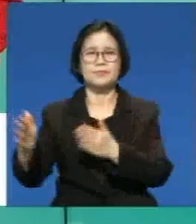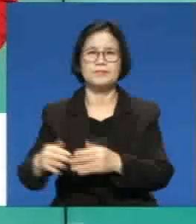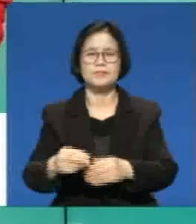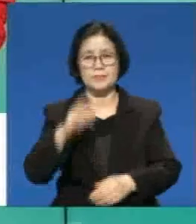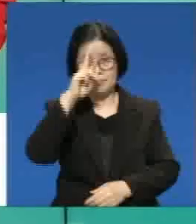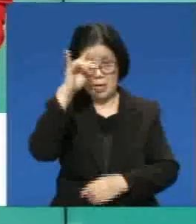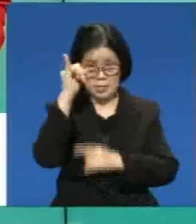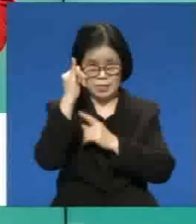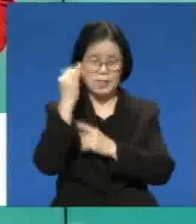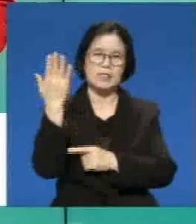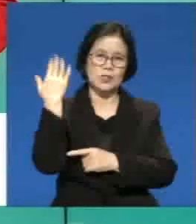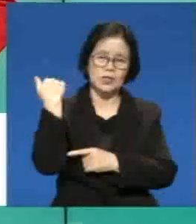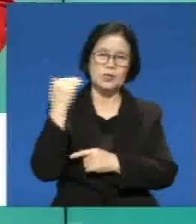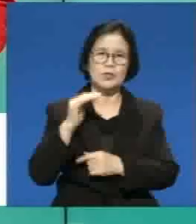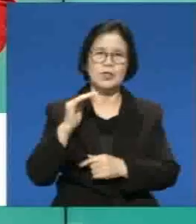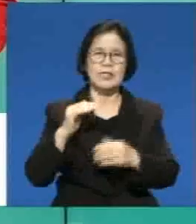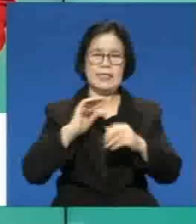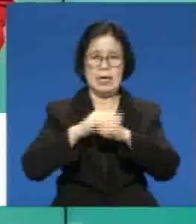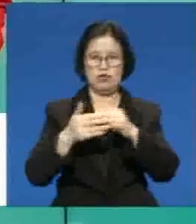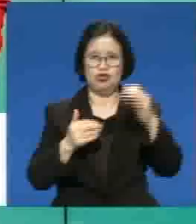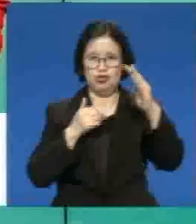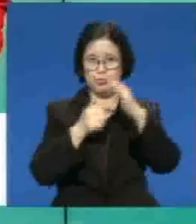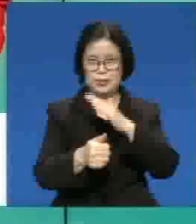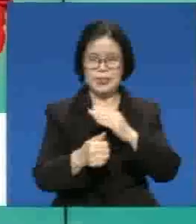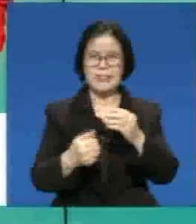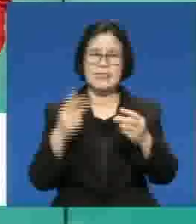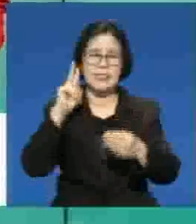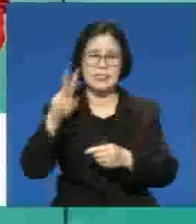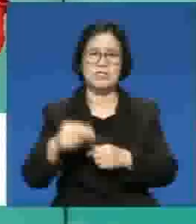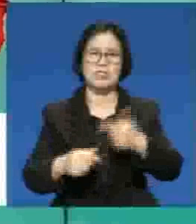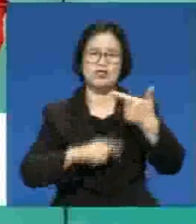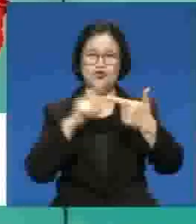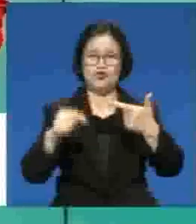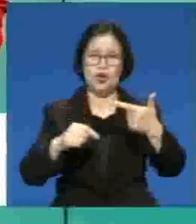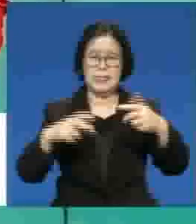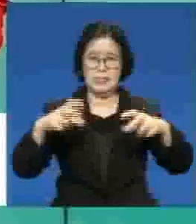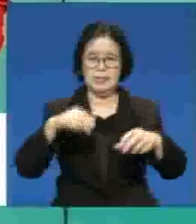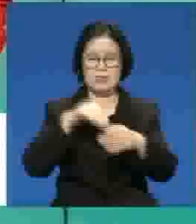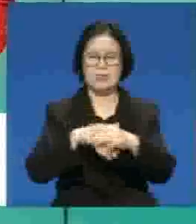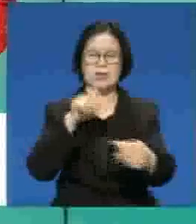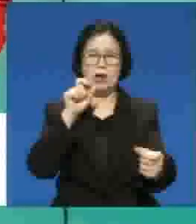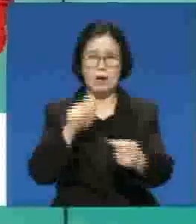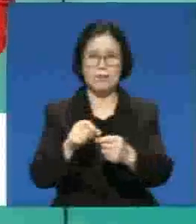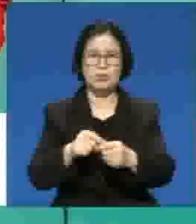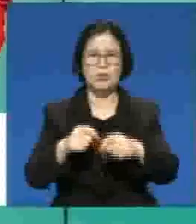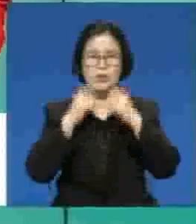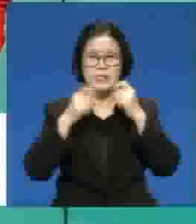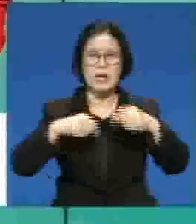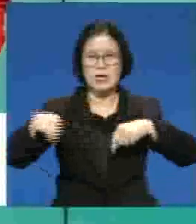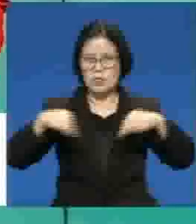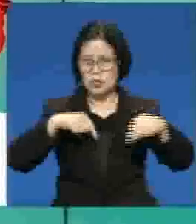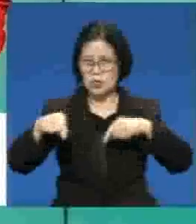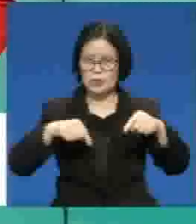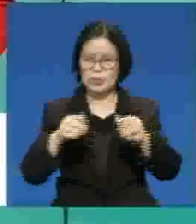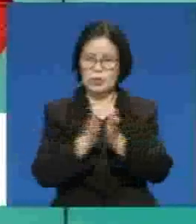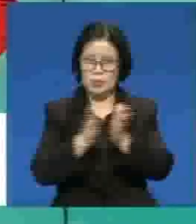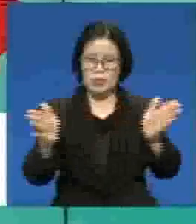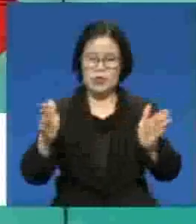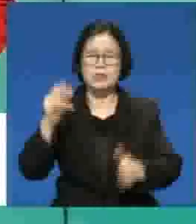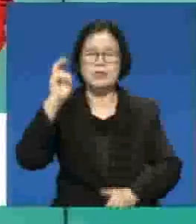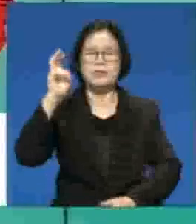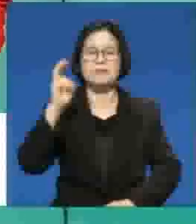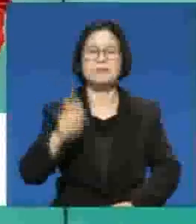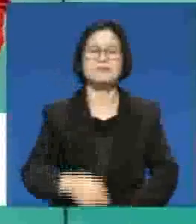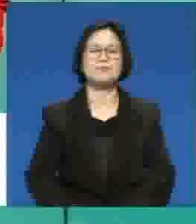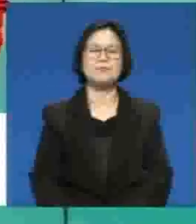박근혜 전 대통령이 대구 사저에 입주한 지 이틀째, 6월 지방선거를 앞두고 이른바 사저 정치가 본격화할 것이란